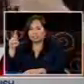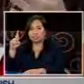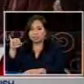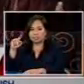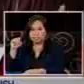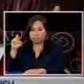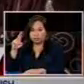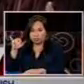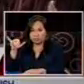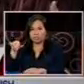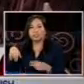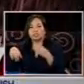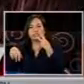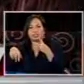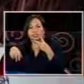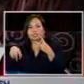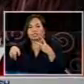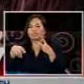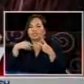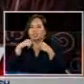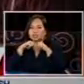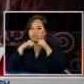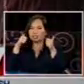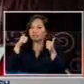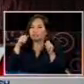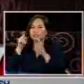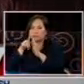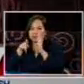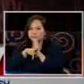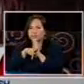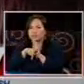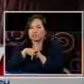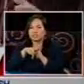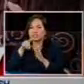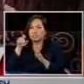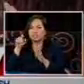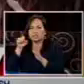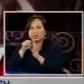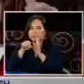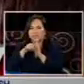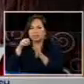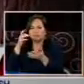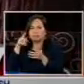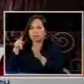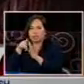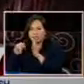Declaration of Principles and State Policies, Article 3, Bill of Rights, kagad.